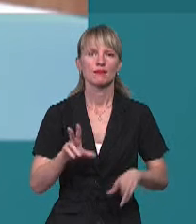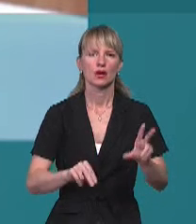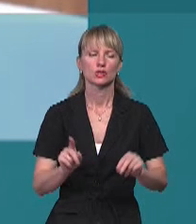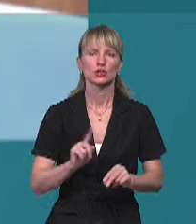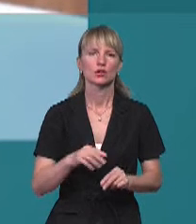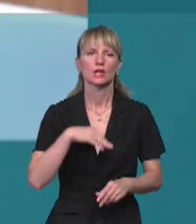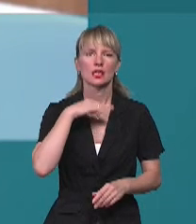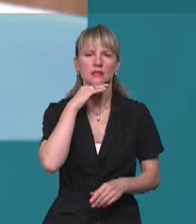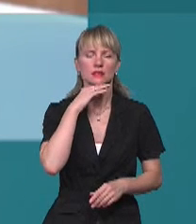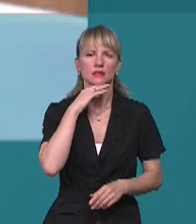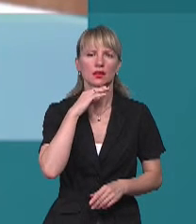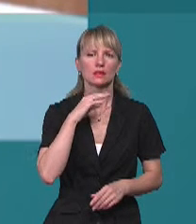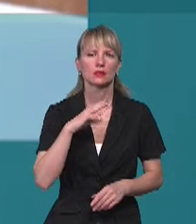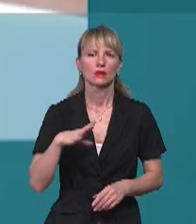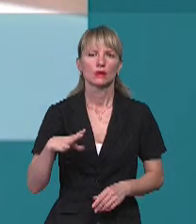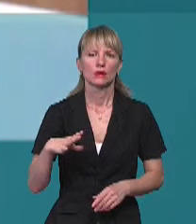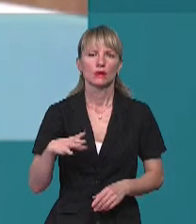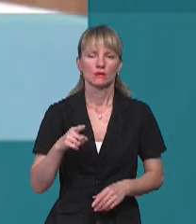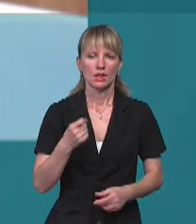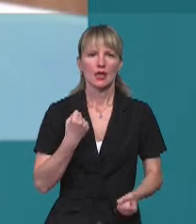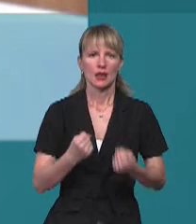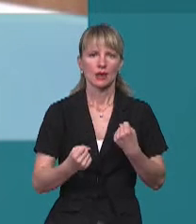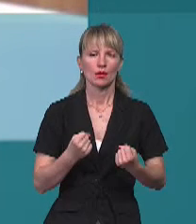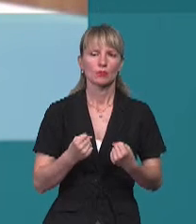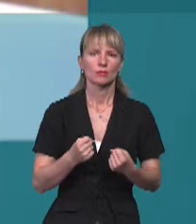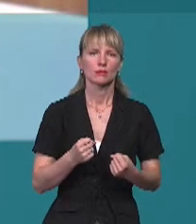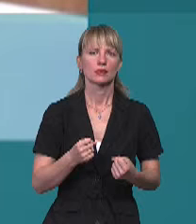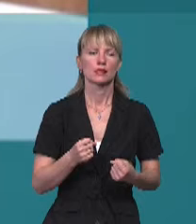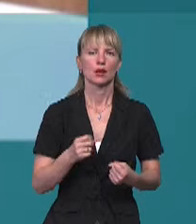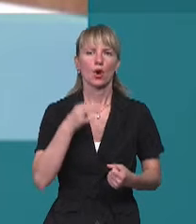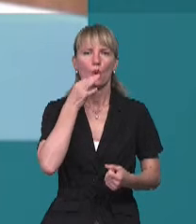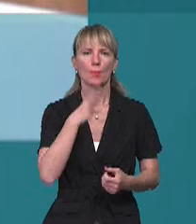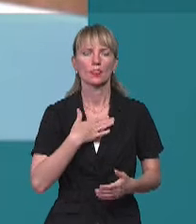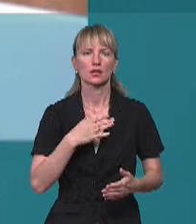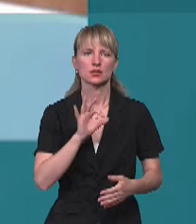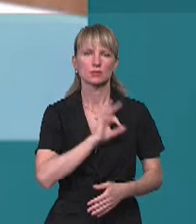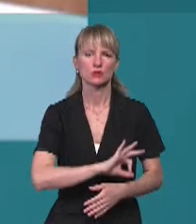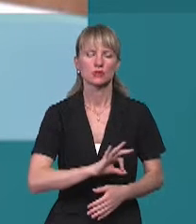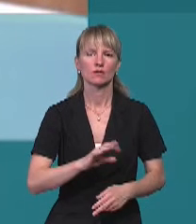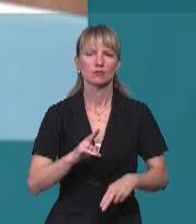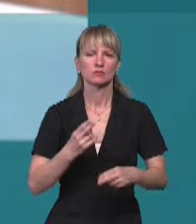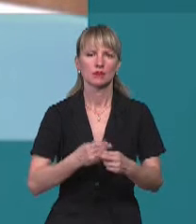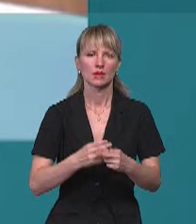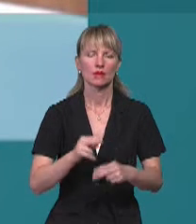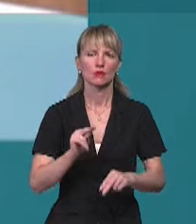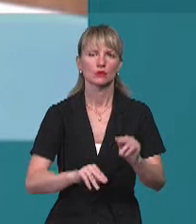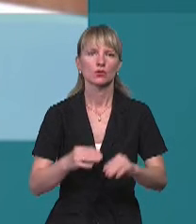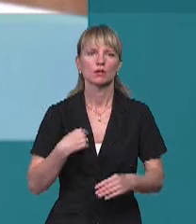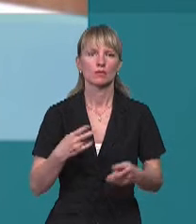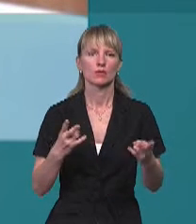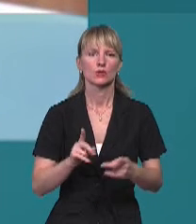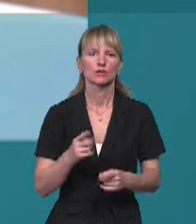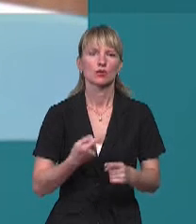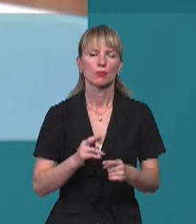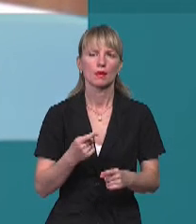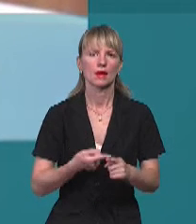що достатньо, вони повинні бути достатньо кріпкі. Досвід нашої експлуатації таких металевих конструкцій показує, що нам необхідно, ну, все-таки, щоб це